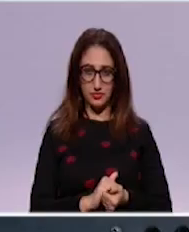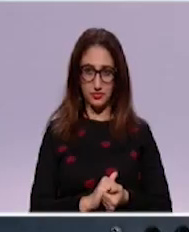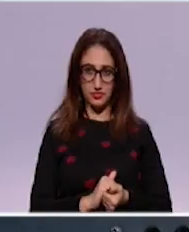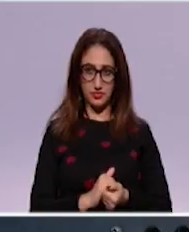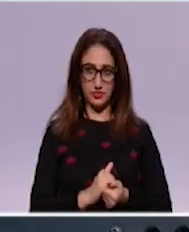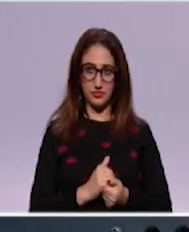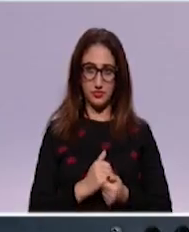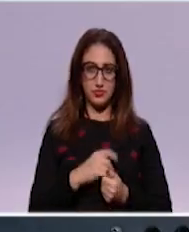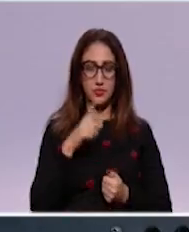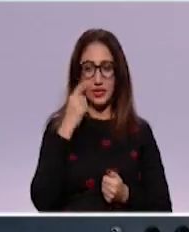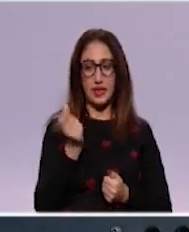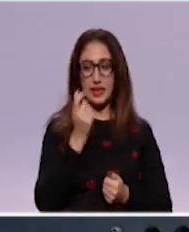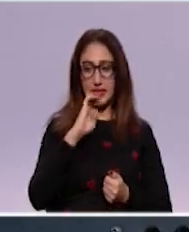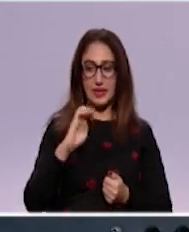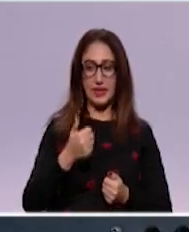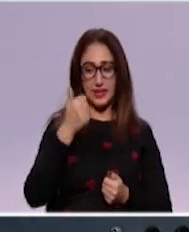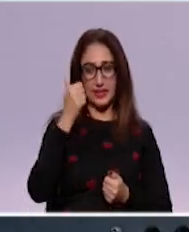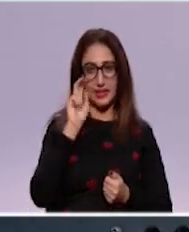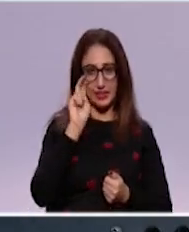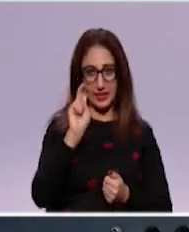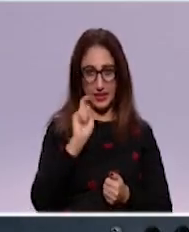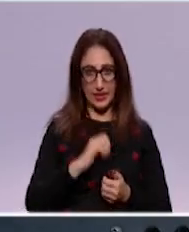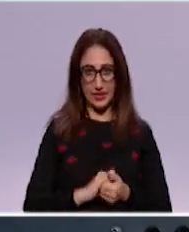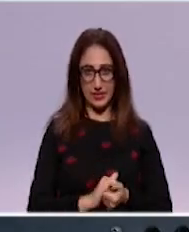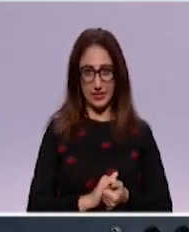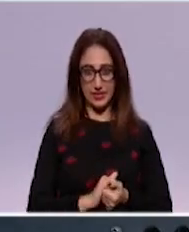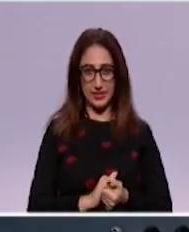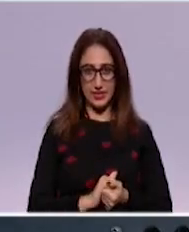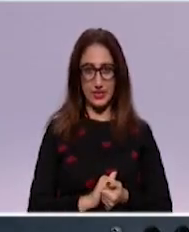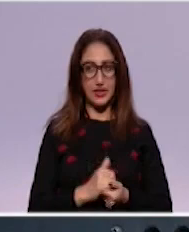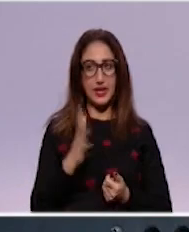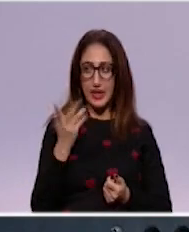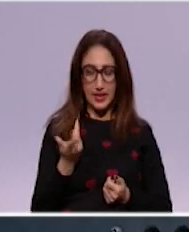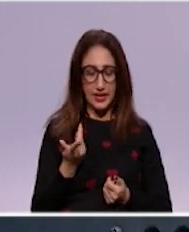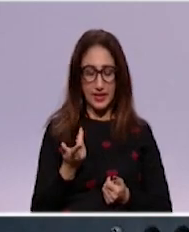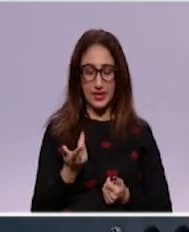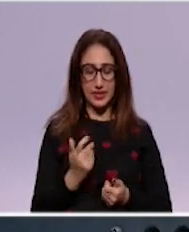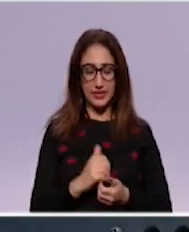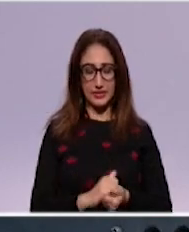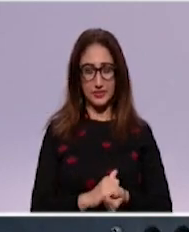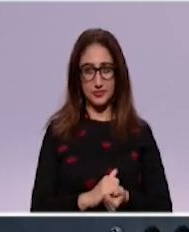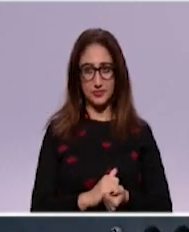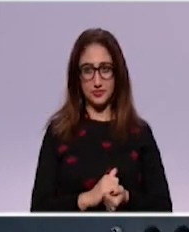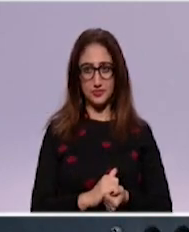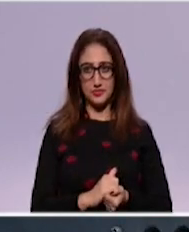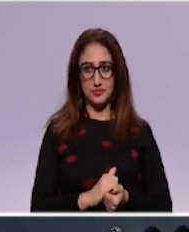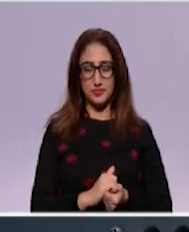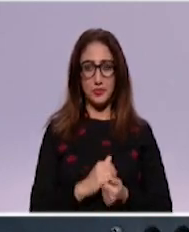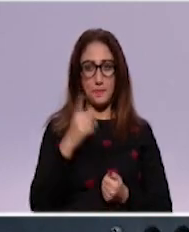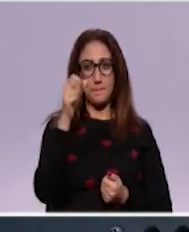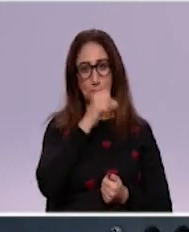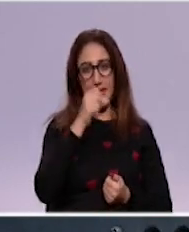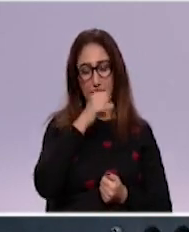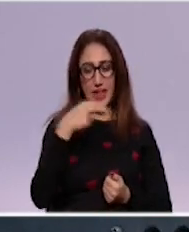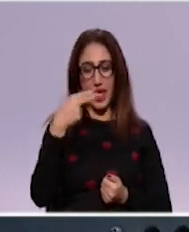الفنانه الكبيره نجاة قالت لي هاني في حاجه عايز اسالك فيها. اتفضل. قالت لي انت عامل حاجه العدويه؟